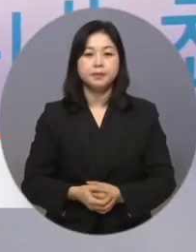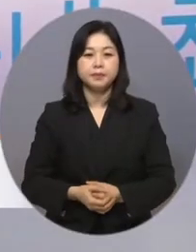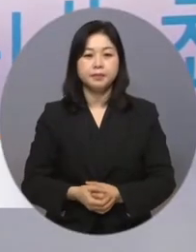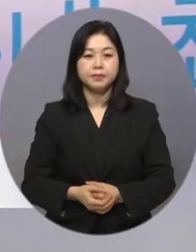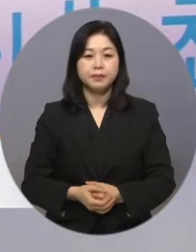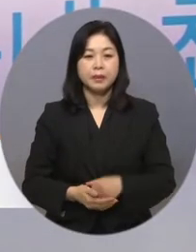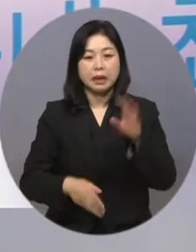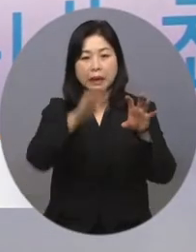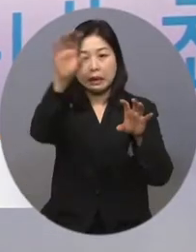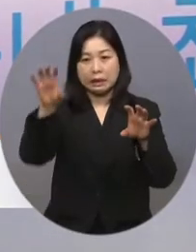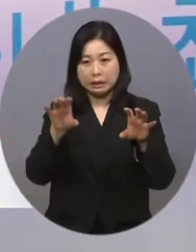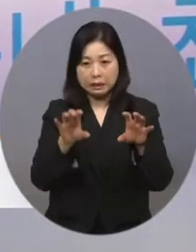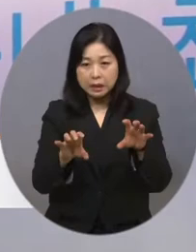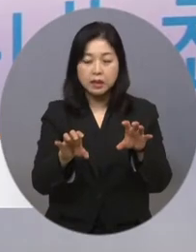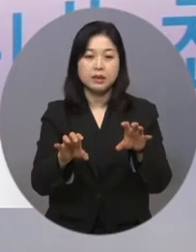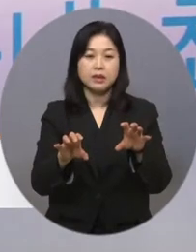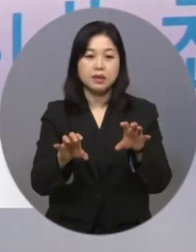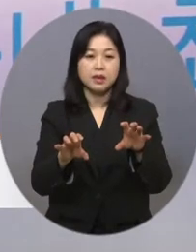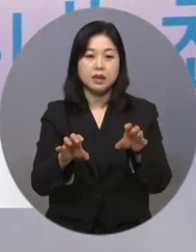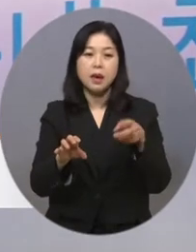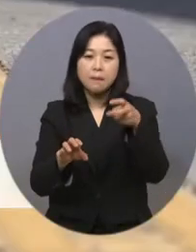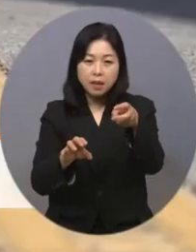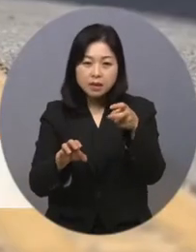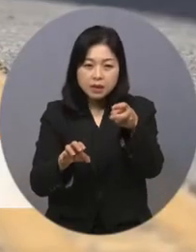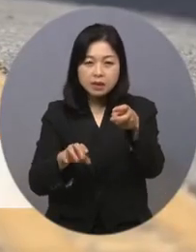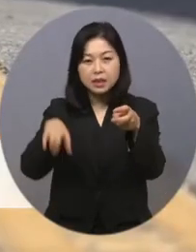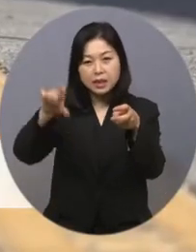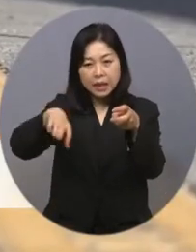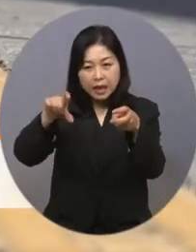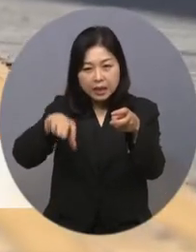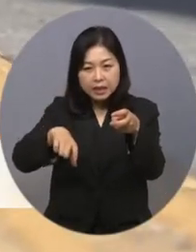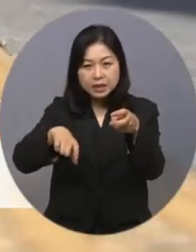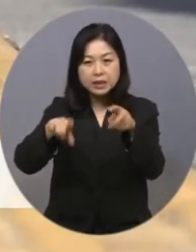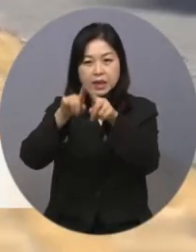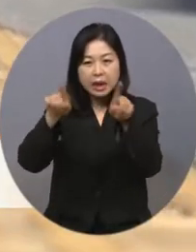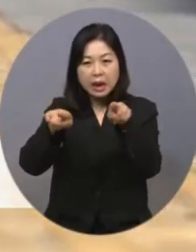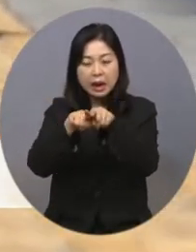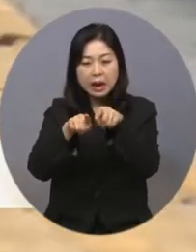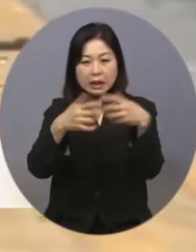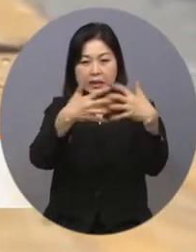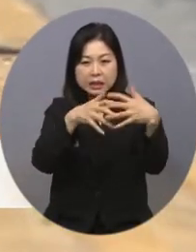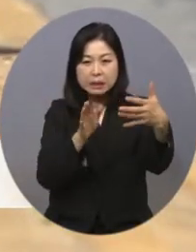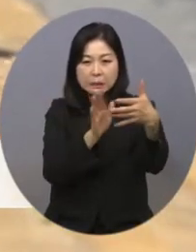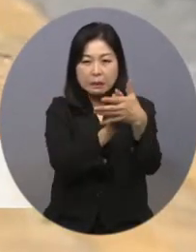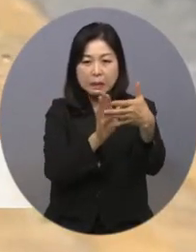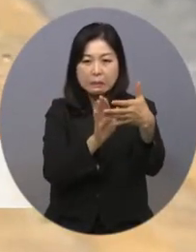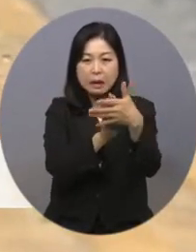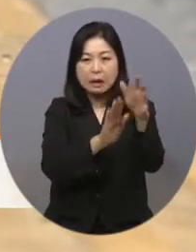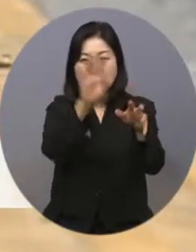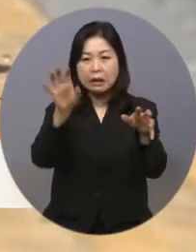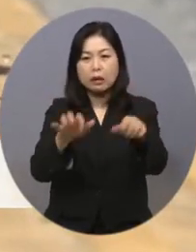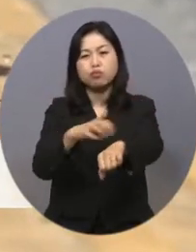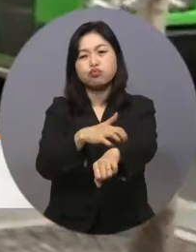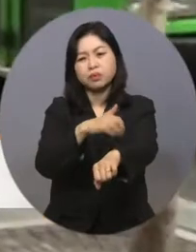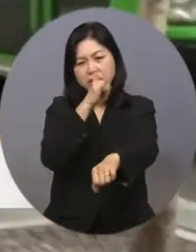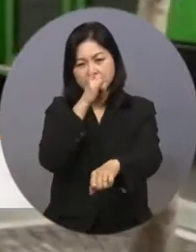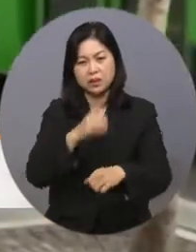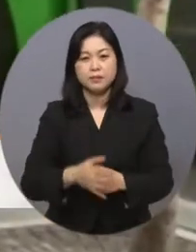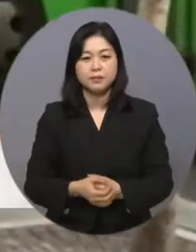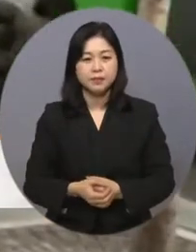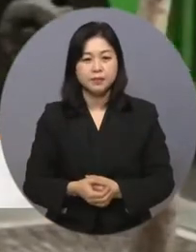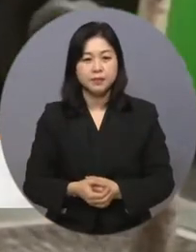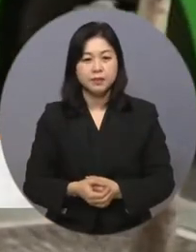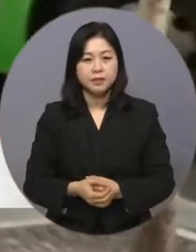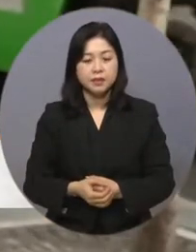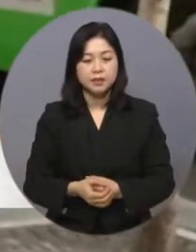위치가 제각각 인 버스 카드 단말기 로 인해 취약점의 애인 들에 불편이 이어진다는 목소리가 나왔습니다 지난